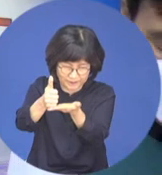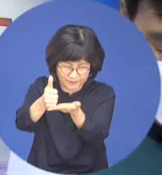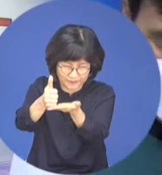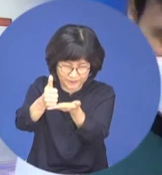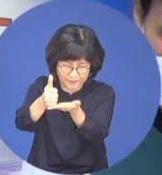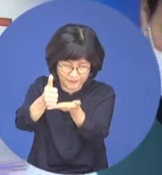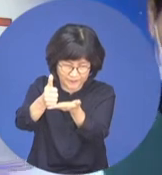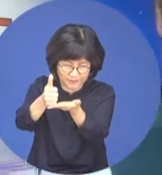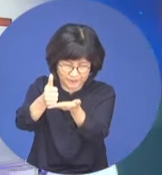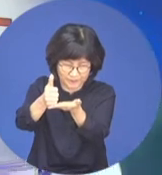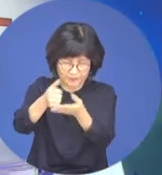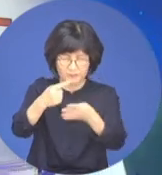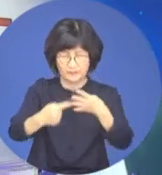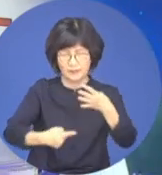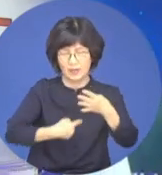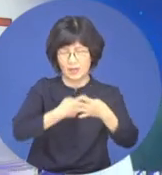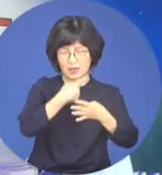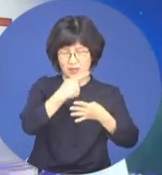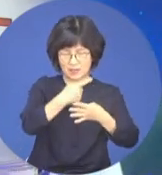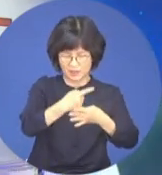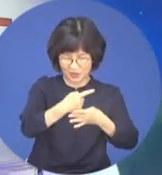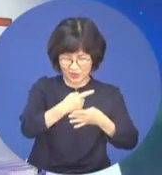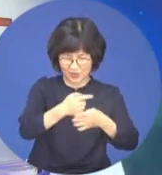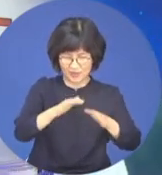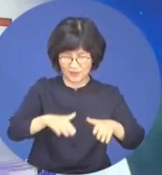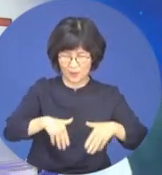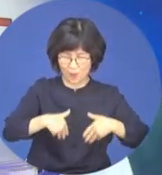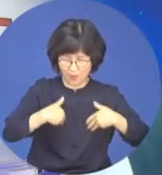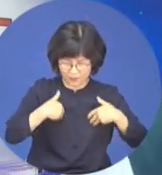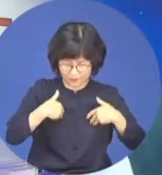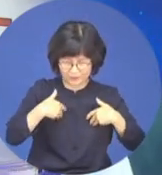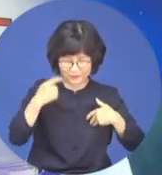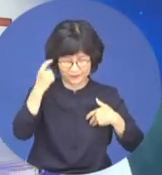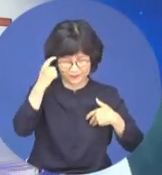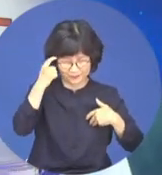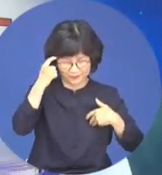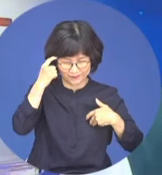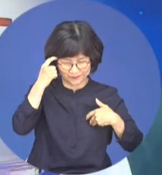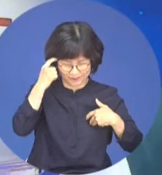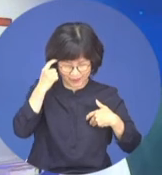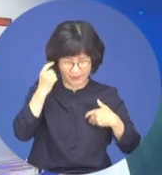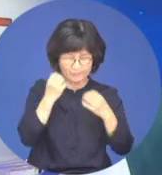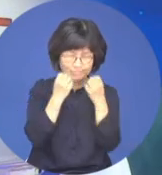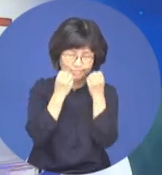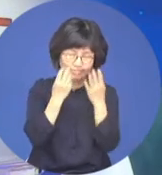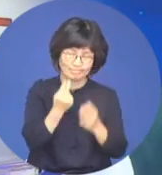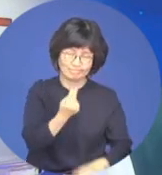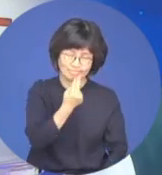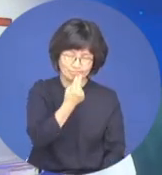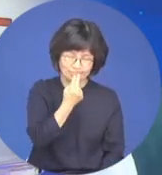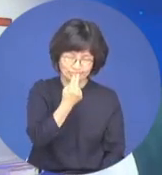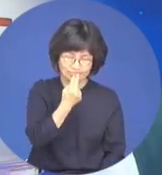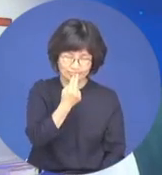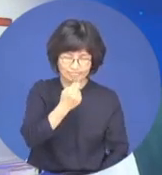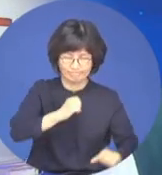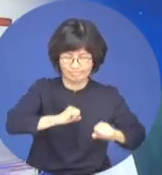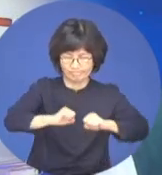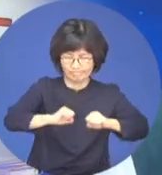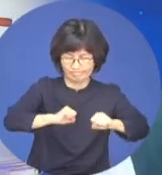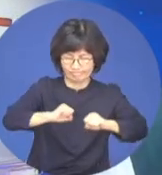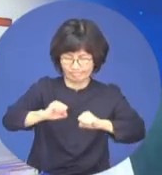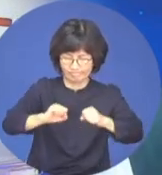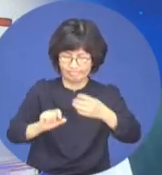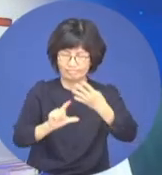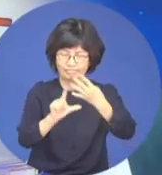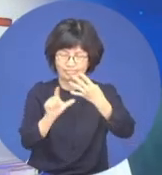계절의 화신들이 생기를 머금고 새로운 생명이 약동하는 4월의 기운을